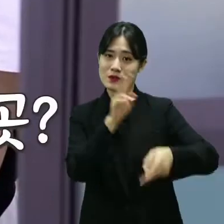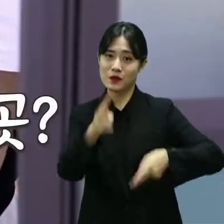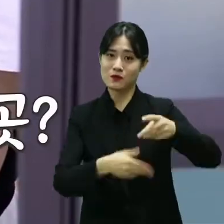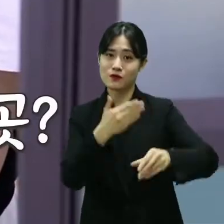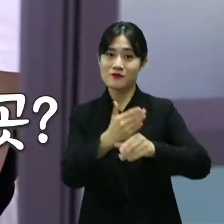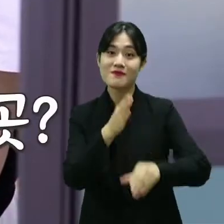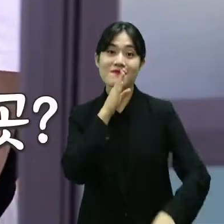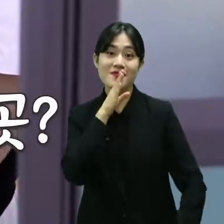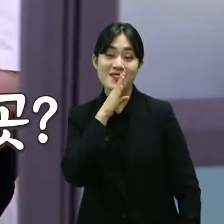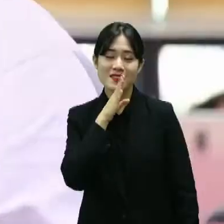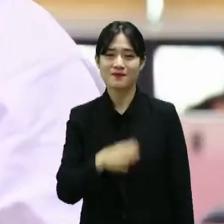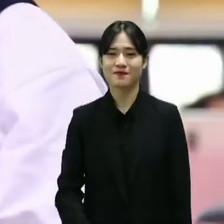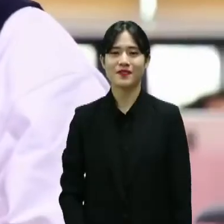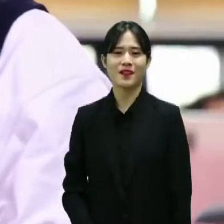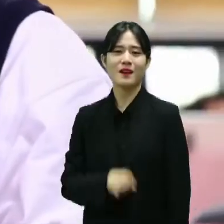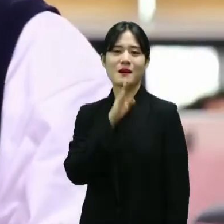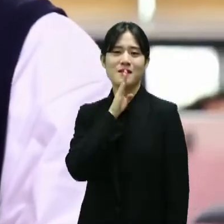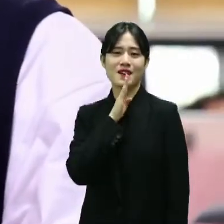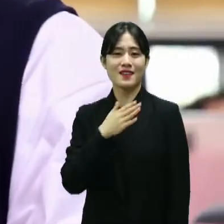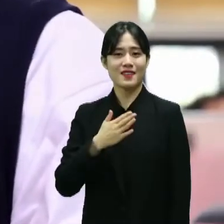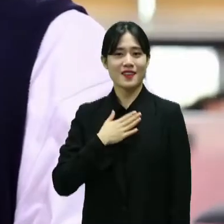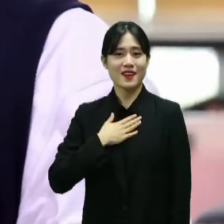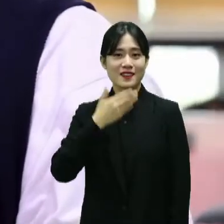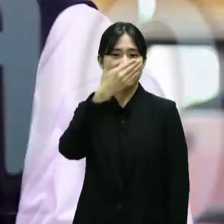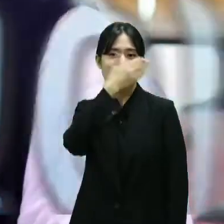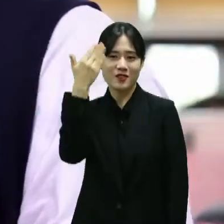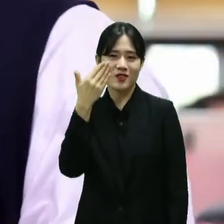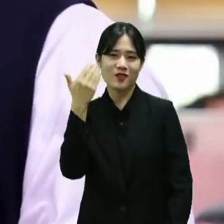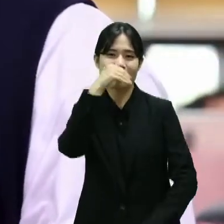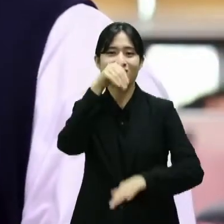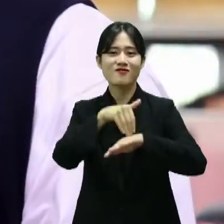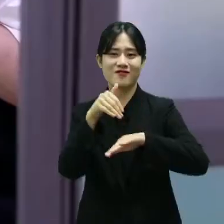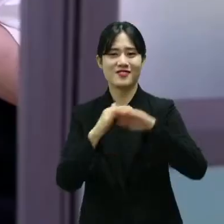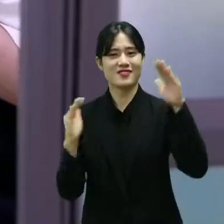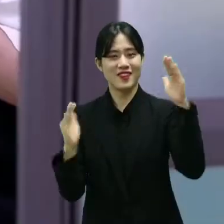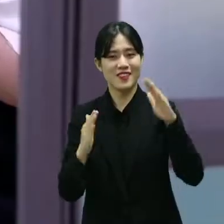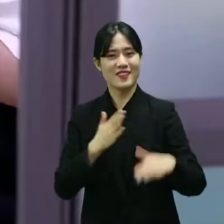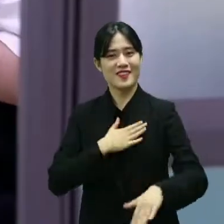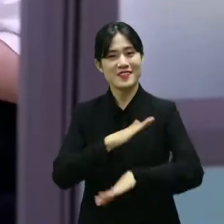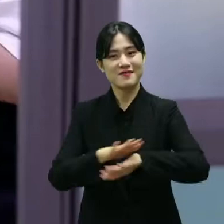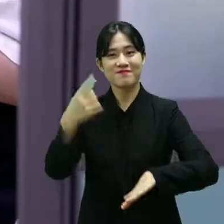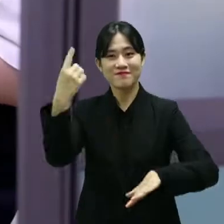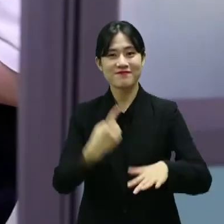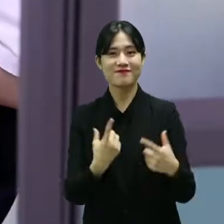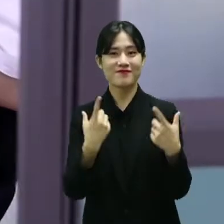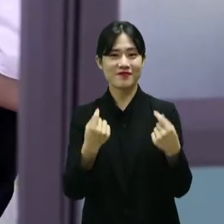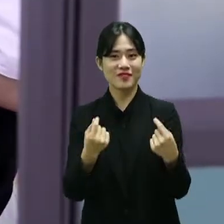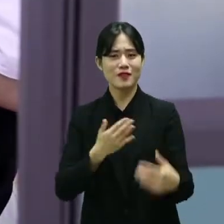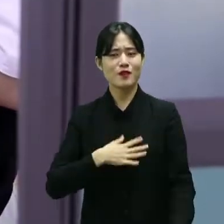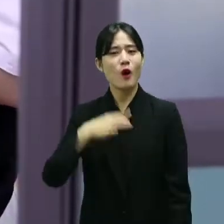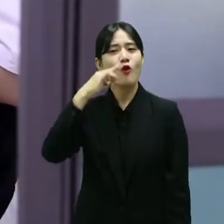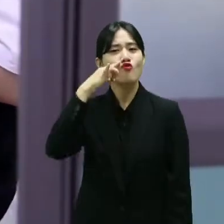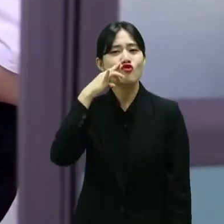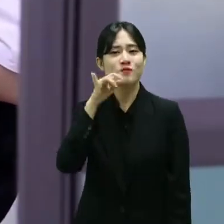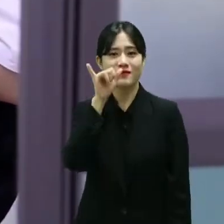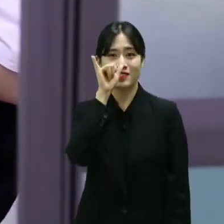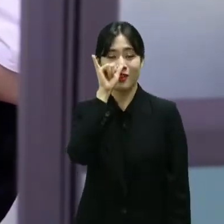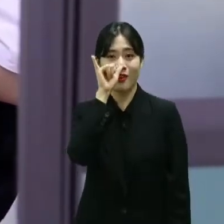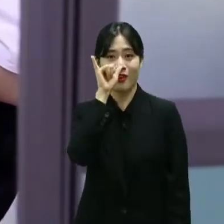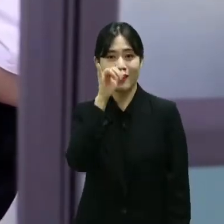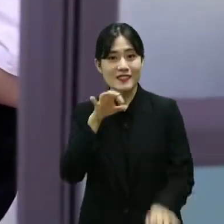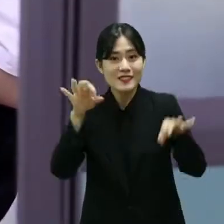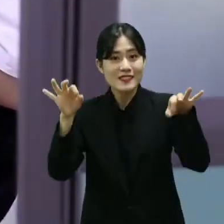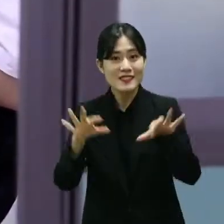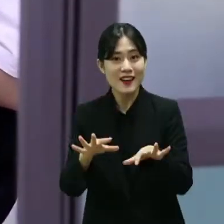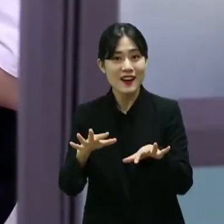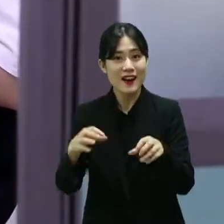사업을 실시하는 그곳이 맞나요? 맞습니다. 제가 바로 청년 인턴입니다. 오, 제가 아주 잘 찾아온 것 같은데요. 제가 궁금한 점이 몇 가지